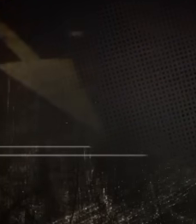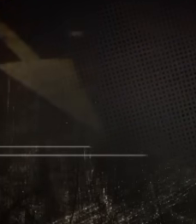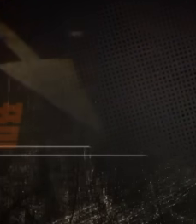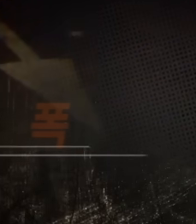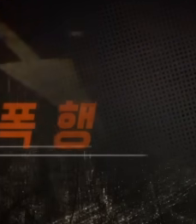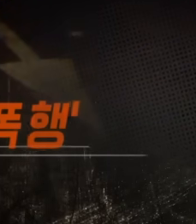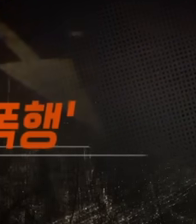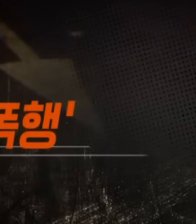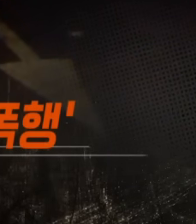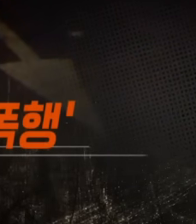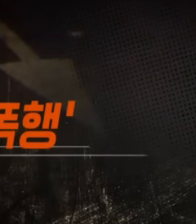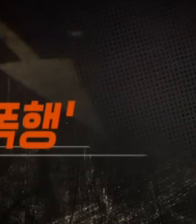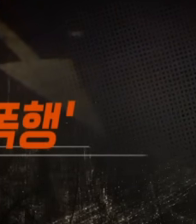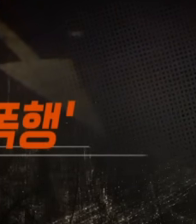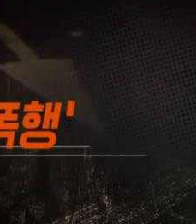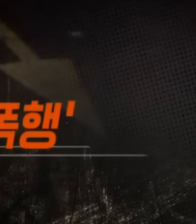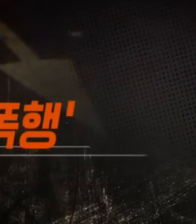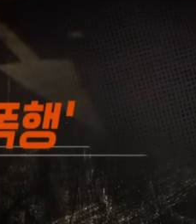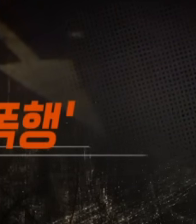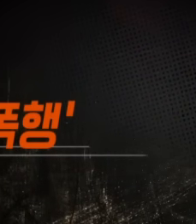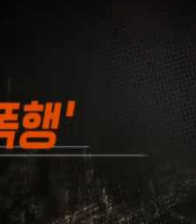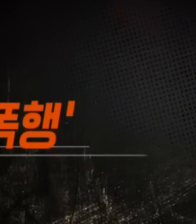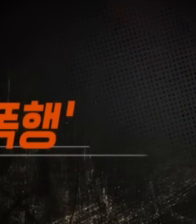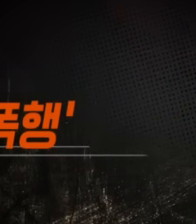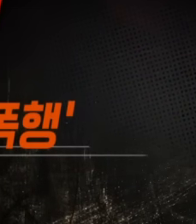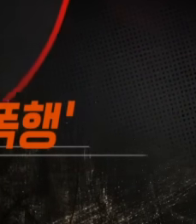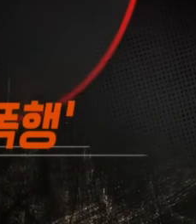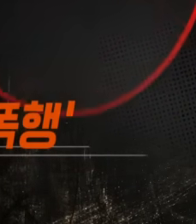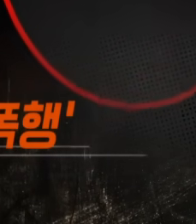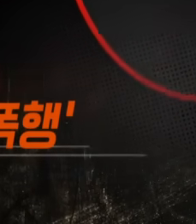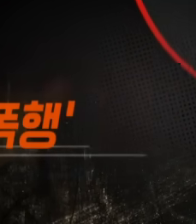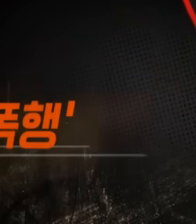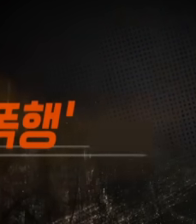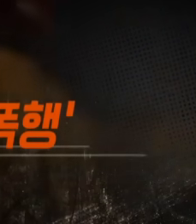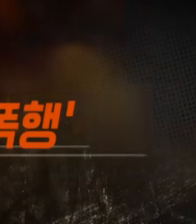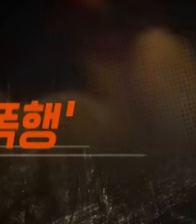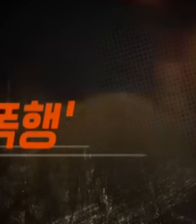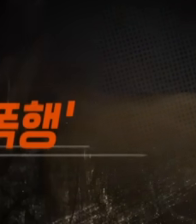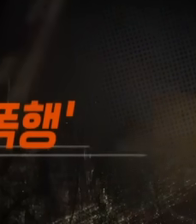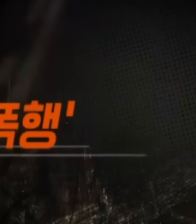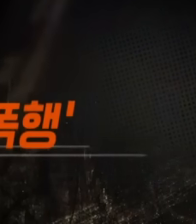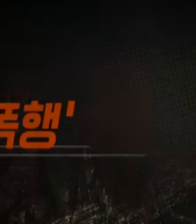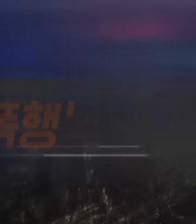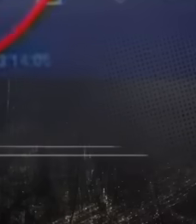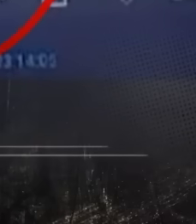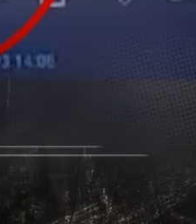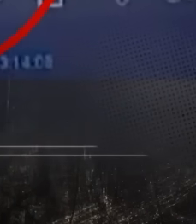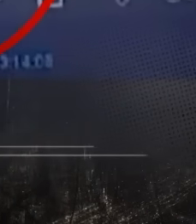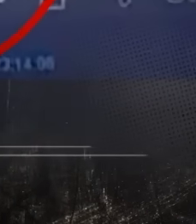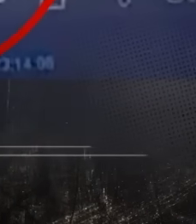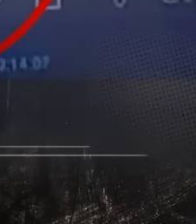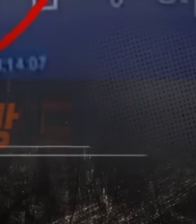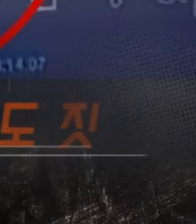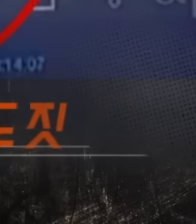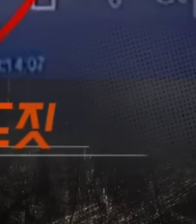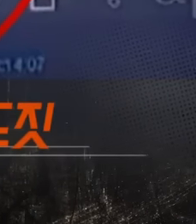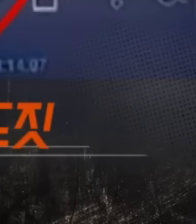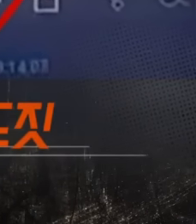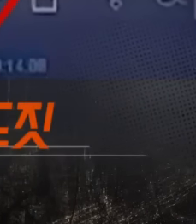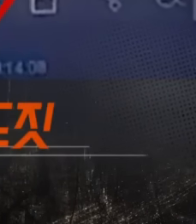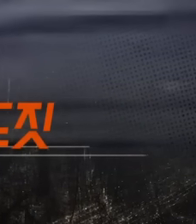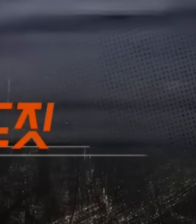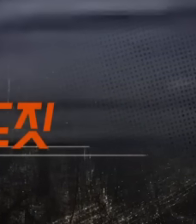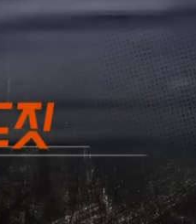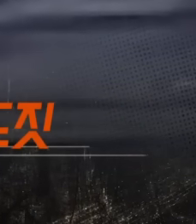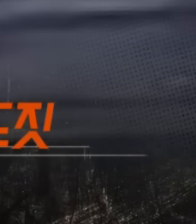대리기사로 속인 뒤 여성을 폭행하고 차량 탈취까지 시도했던 남성이 경찰에 붙잡혔습니다. 이 남성은 같은 날